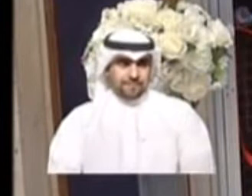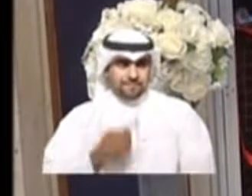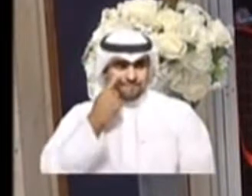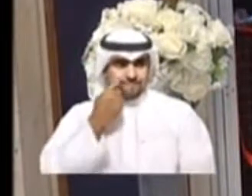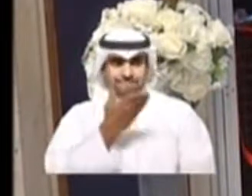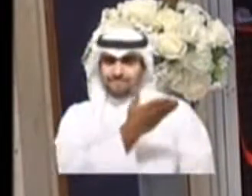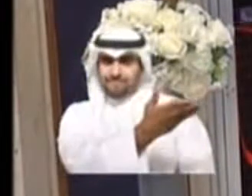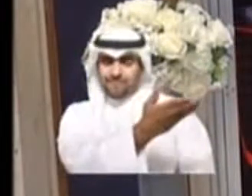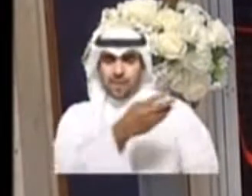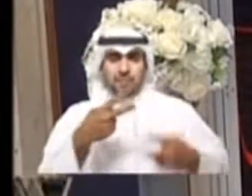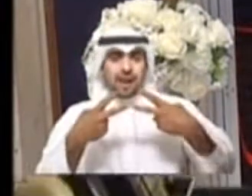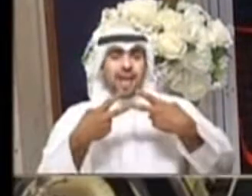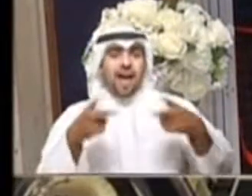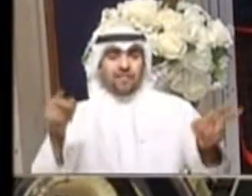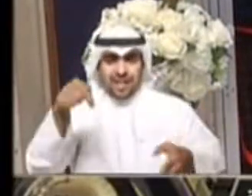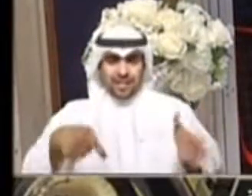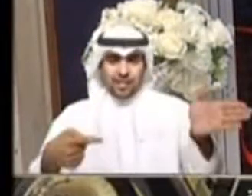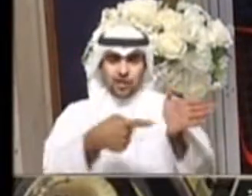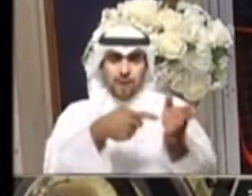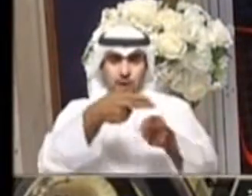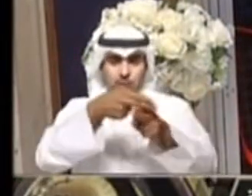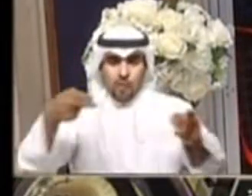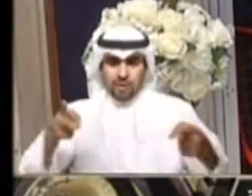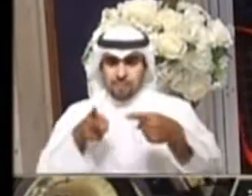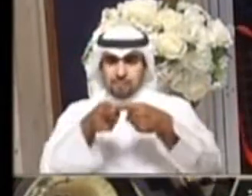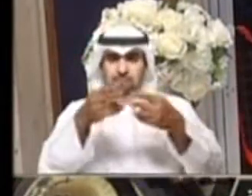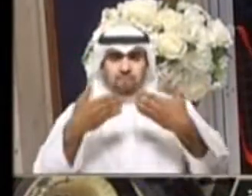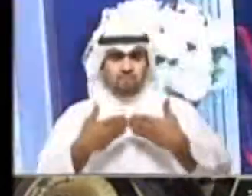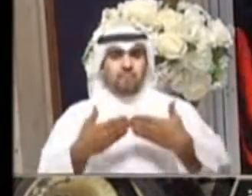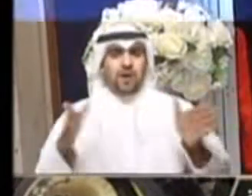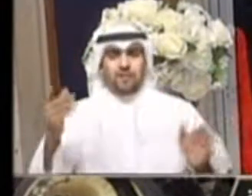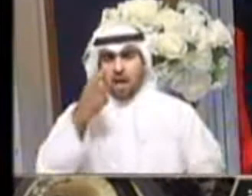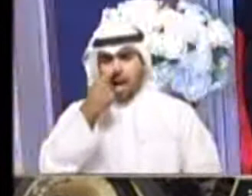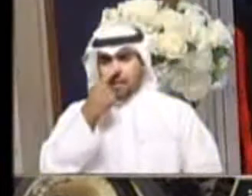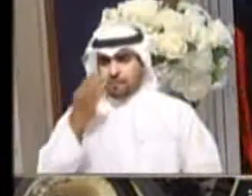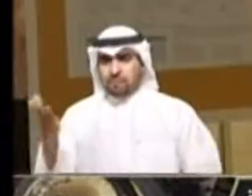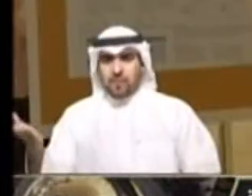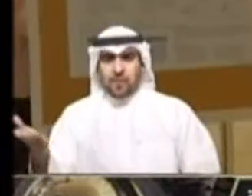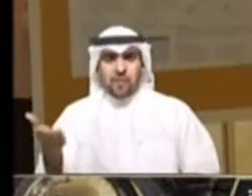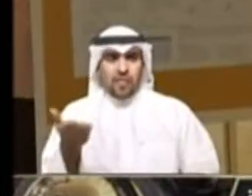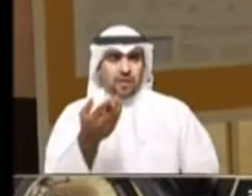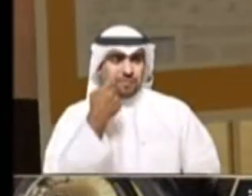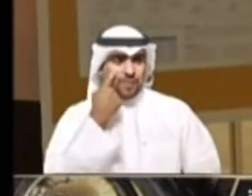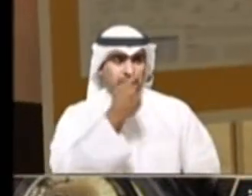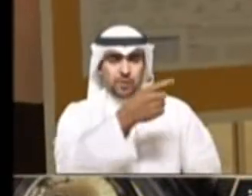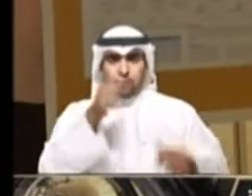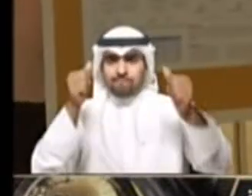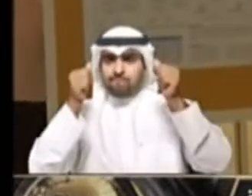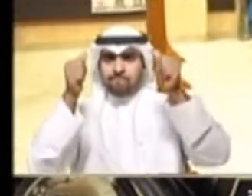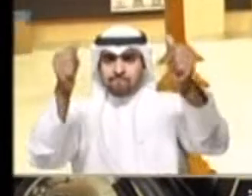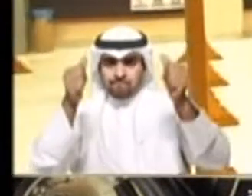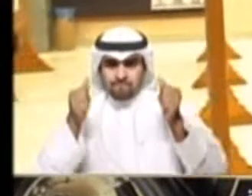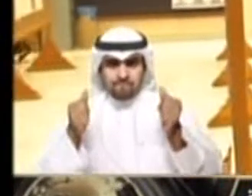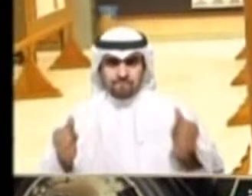الملصق العلمي هو نشاط بحثي تسعى الجامعة بشكل دائم لتنظيمه في مختلف الكليات. وعلى سبيل المثال